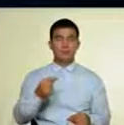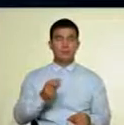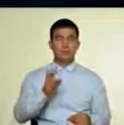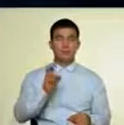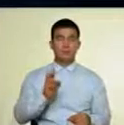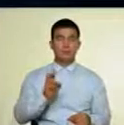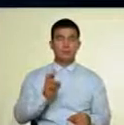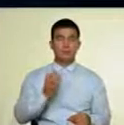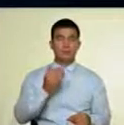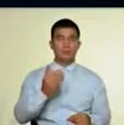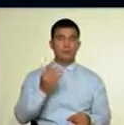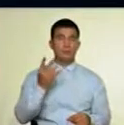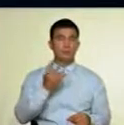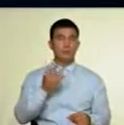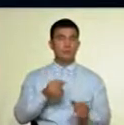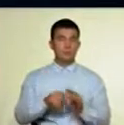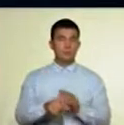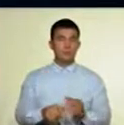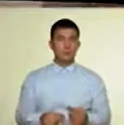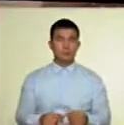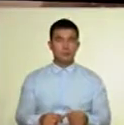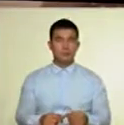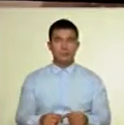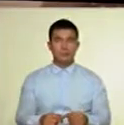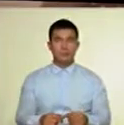B'nin 4-chi darajasi.